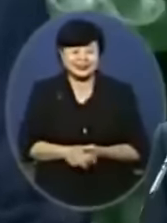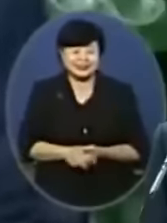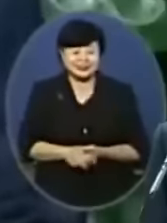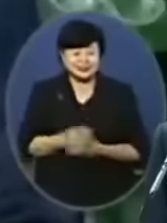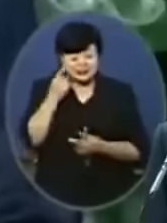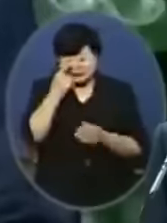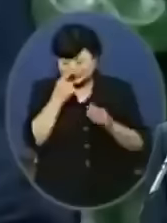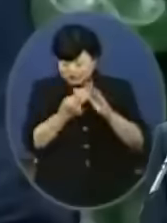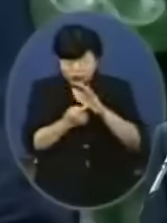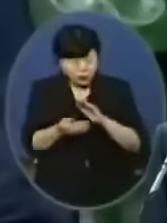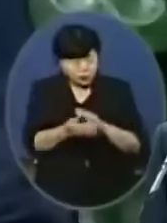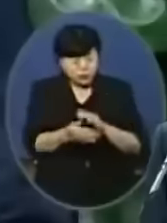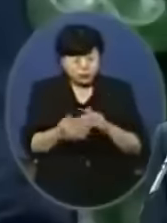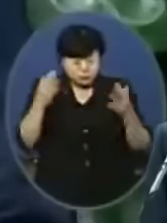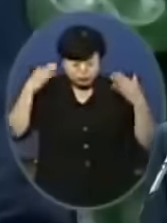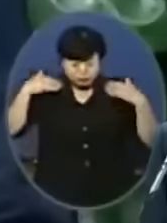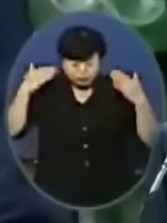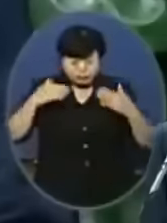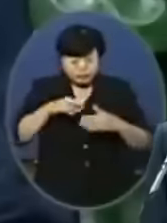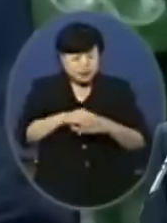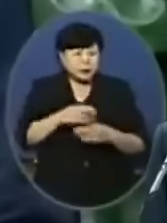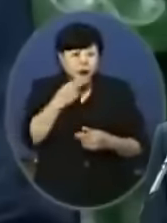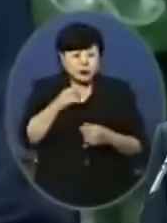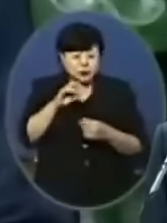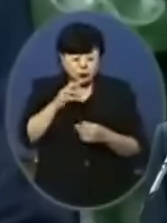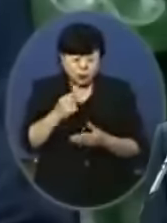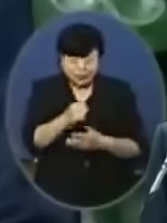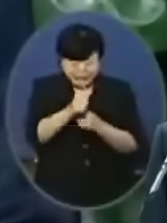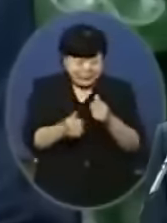아무 증거 안 보이고 귀에는 아무 소리 안 들리고 손에는 잡힌 없어도